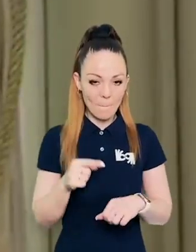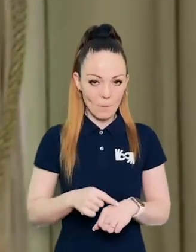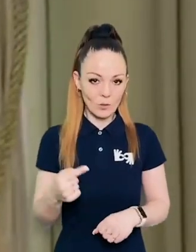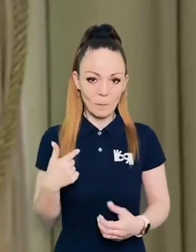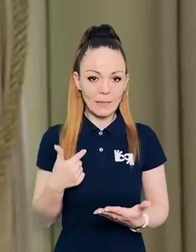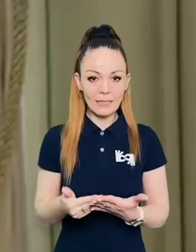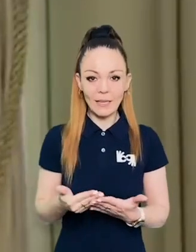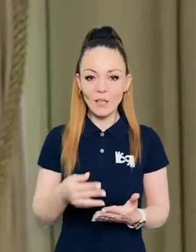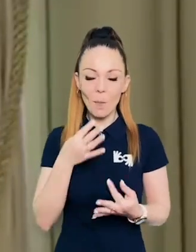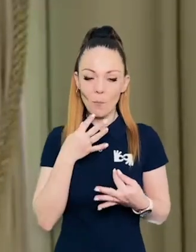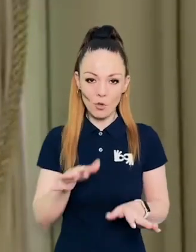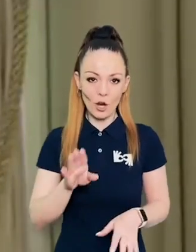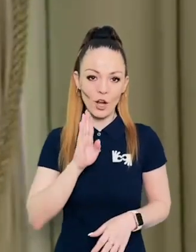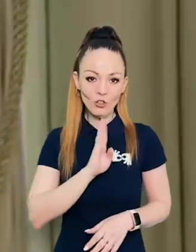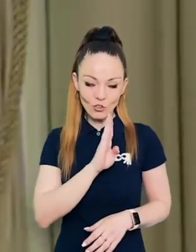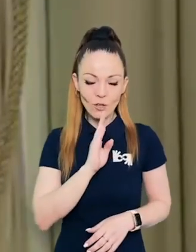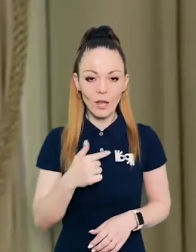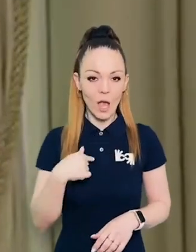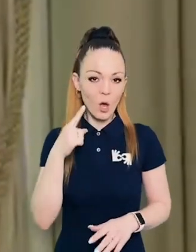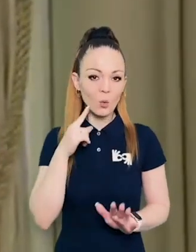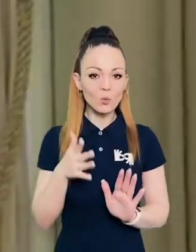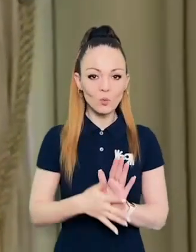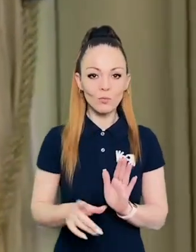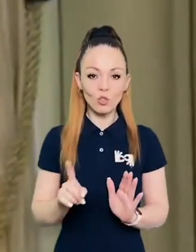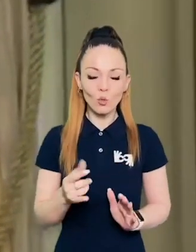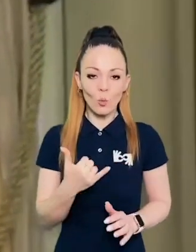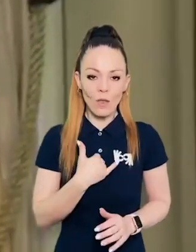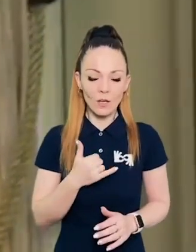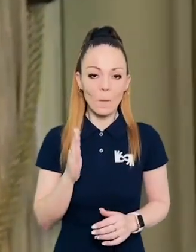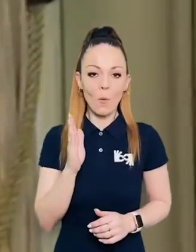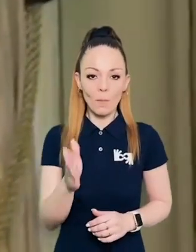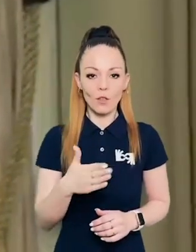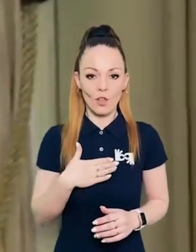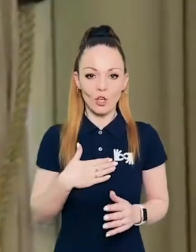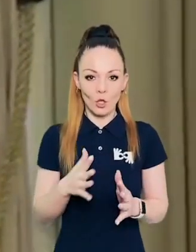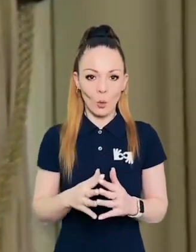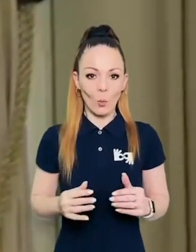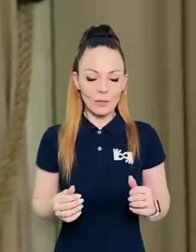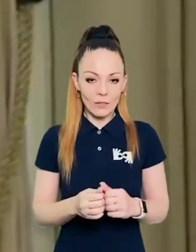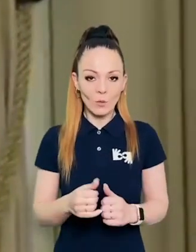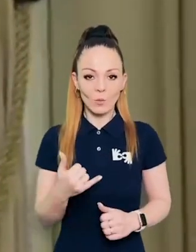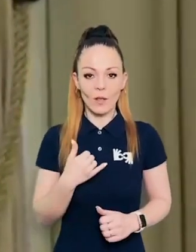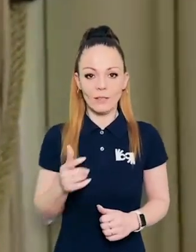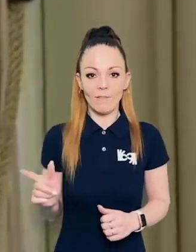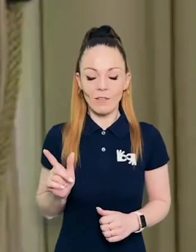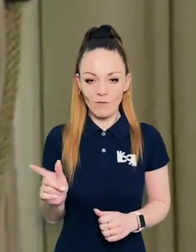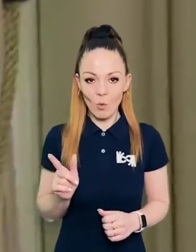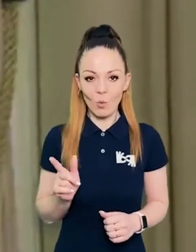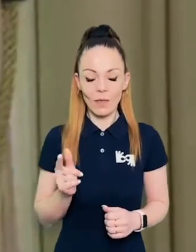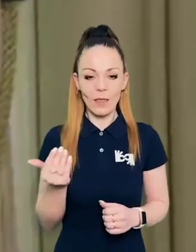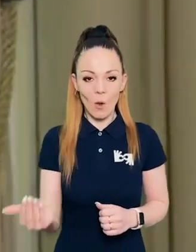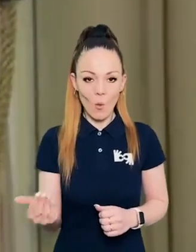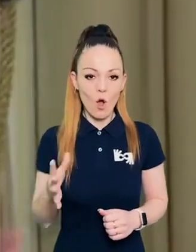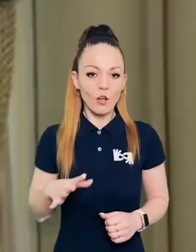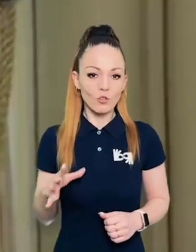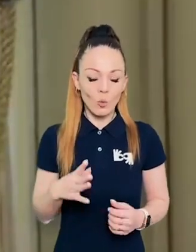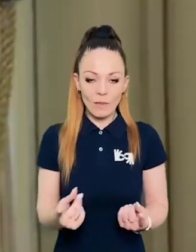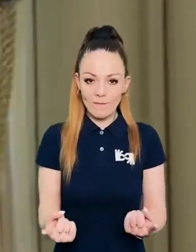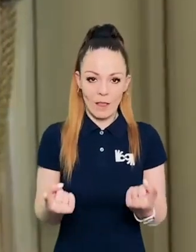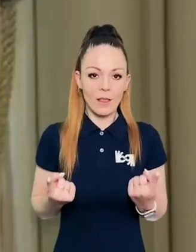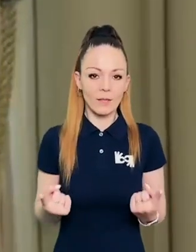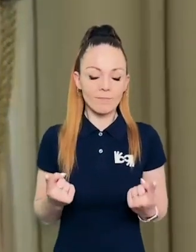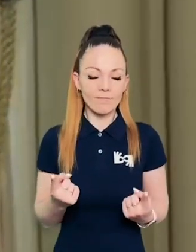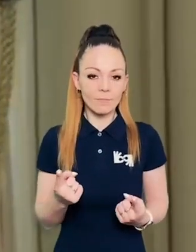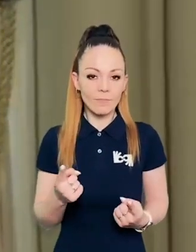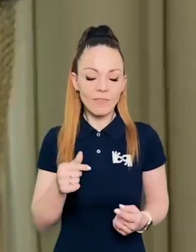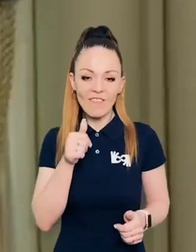такі емоції. Мені здається, як будь-яка жінка, я розуміла, що нас попереду, нашу родину, нас вдвох і його